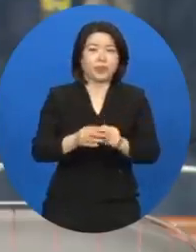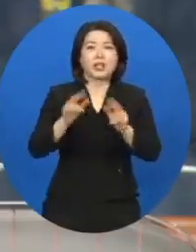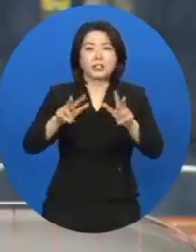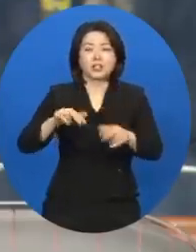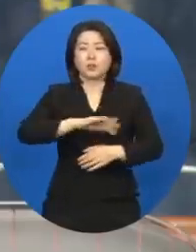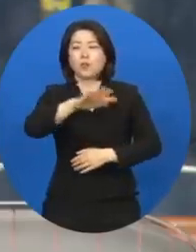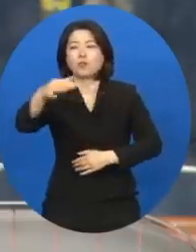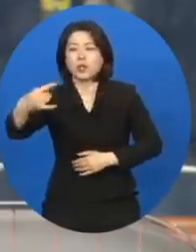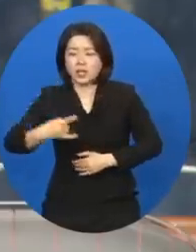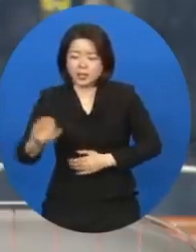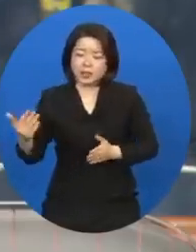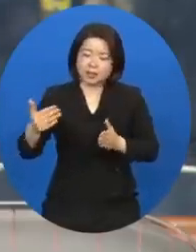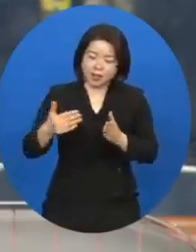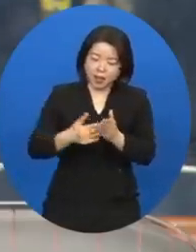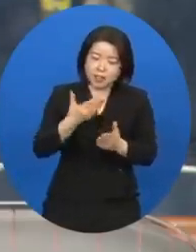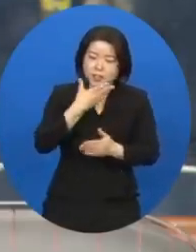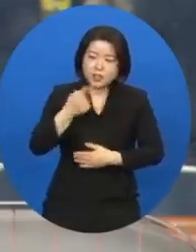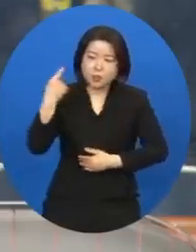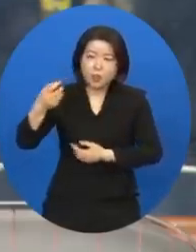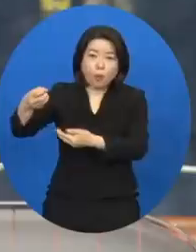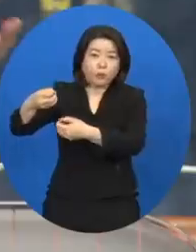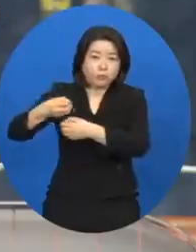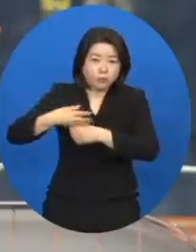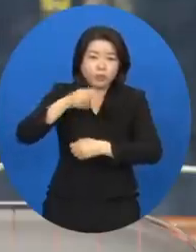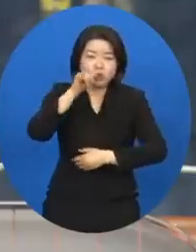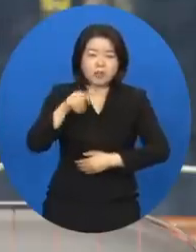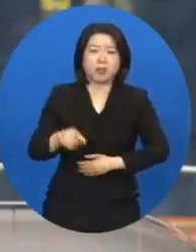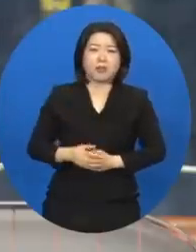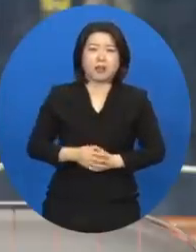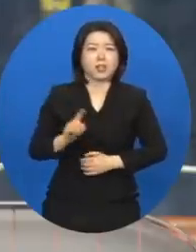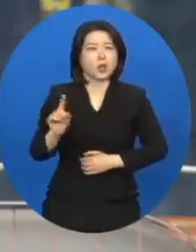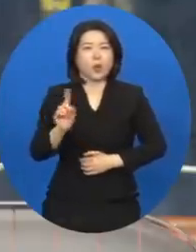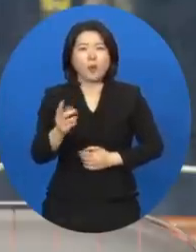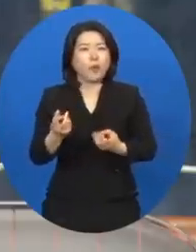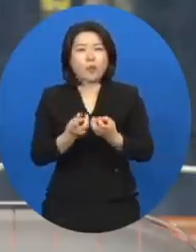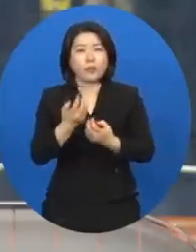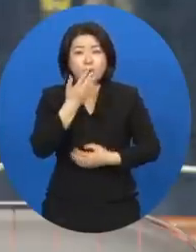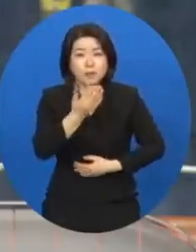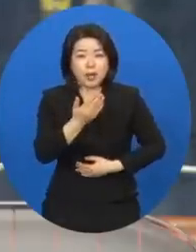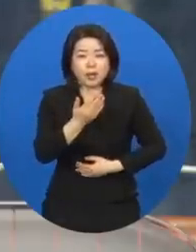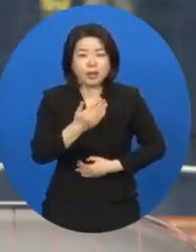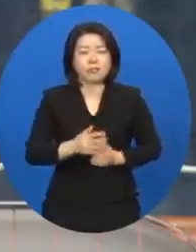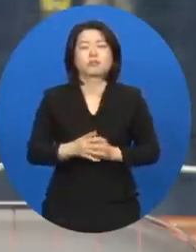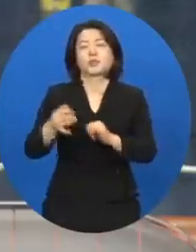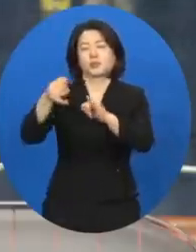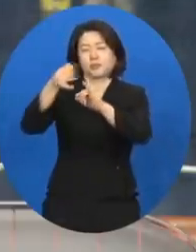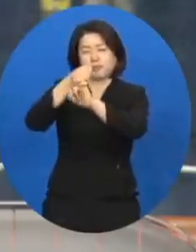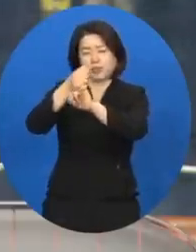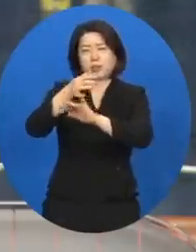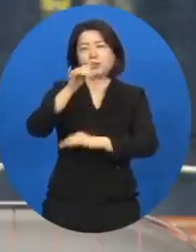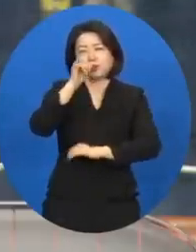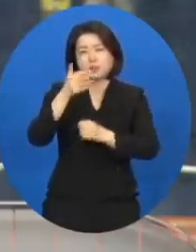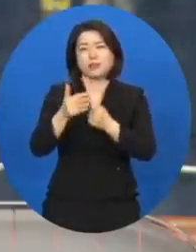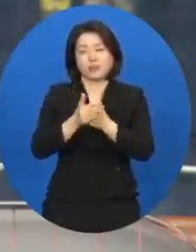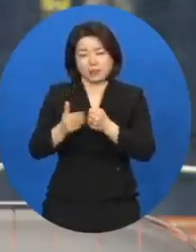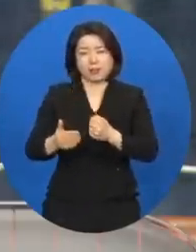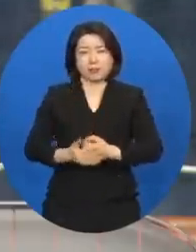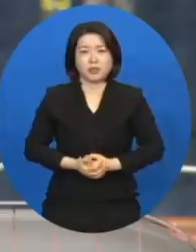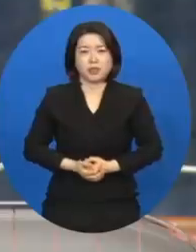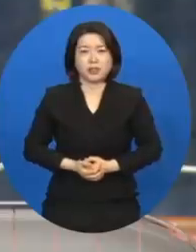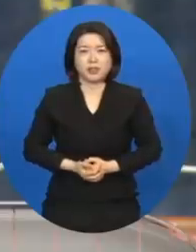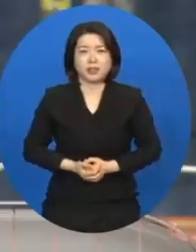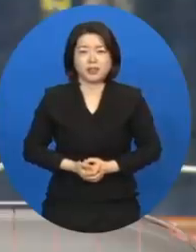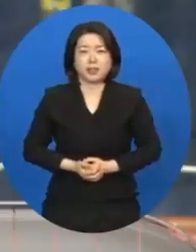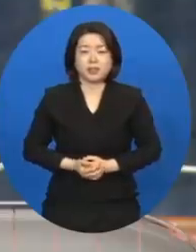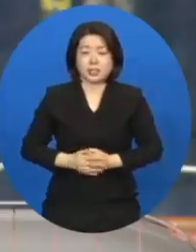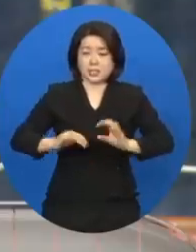복음이 전해졌잖아요. 이게 도대체 어떻게 가능하지요? 약속이 있었기 때문이에요. 약속이.